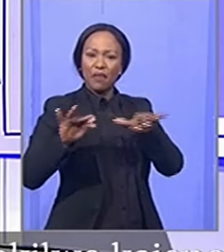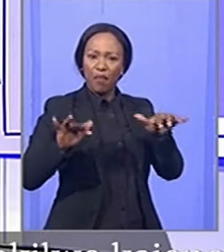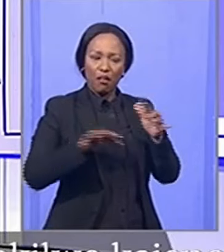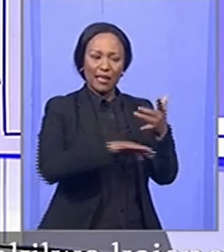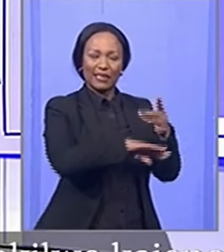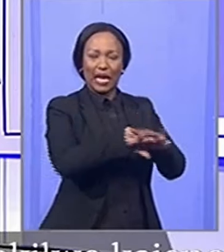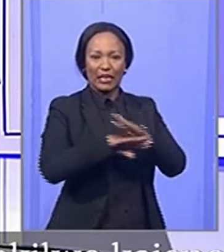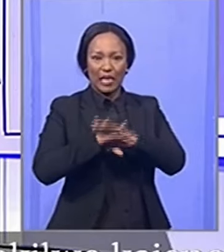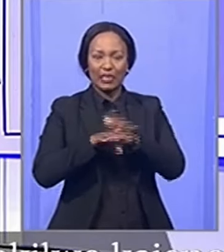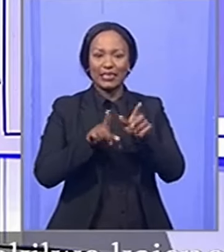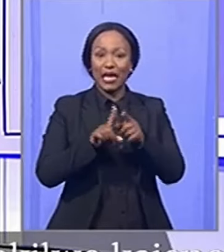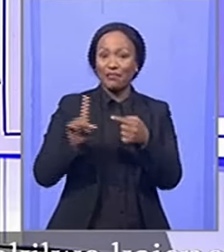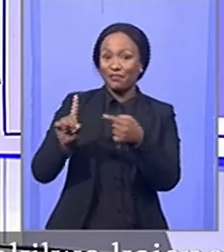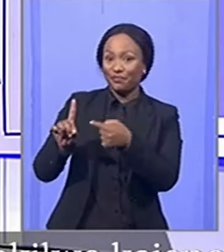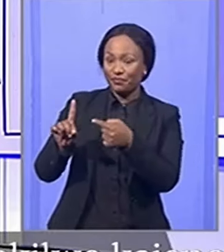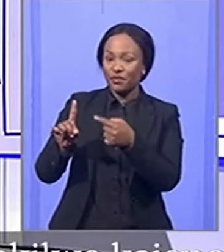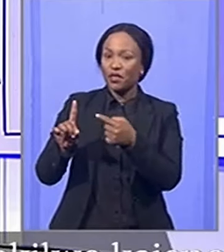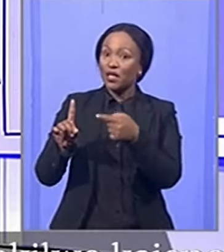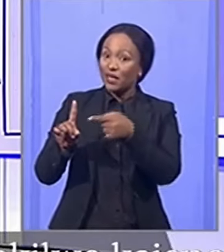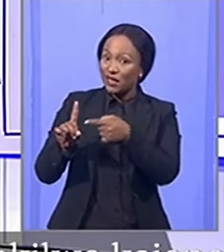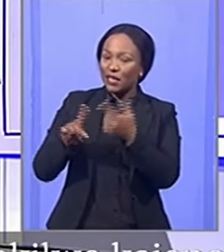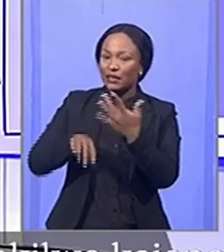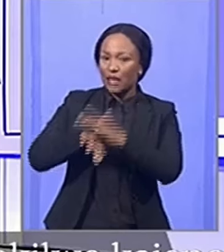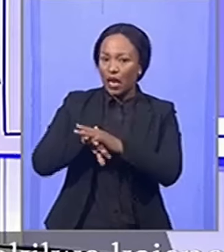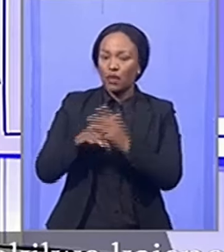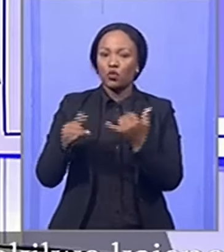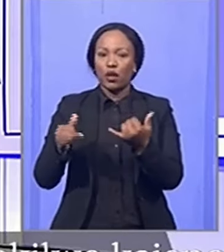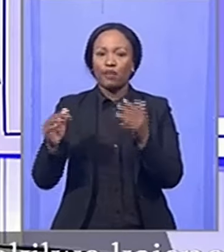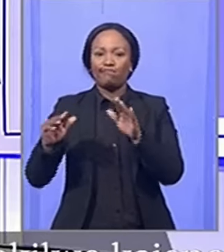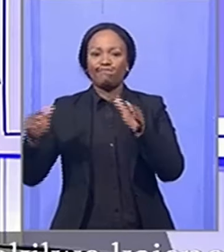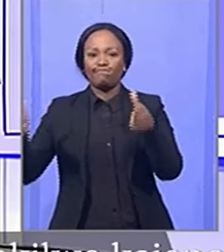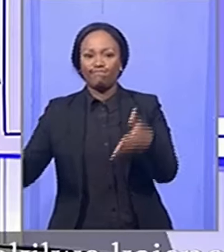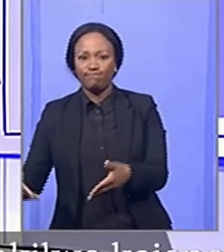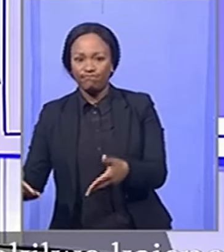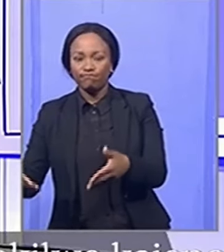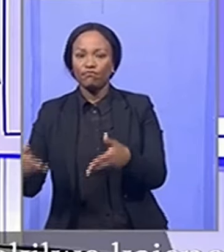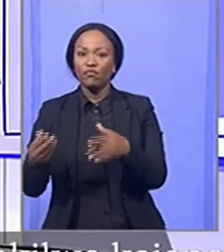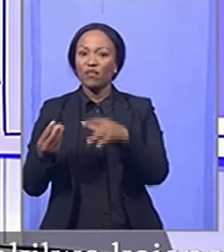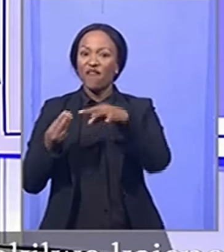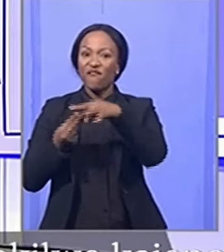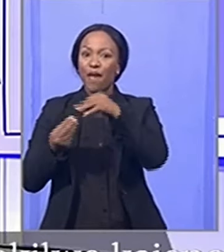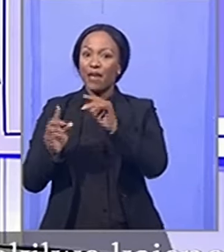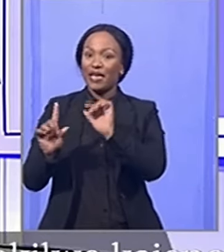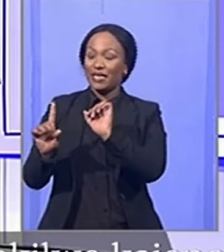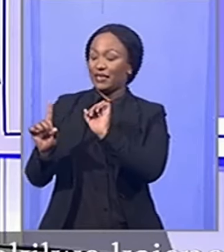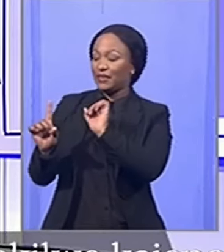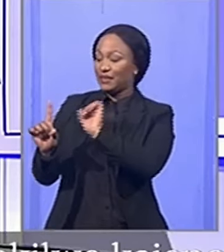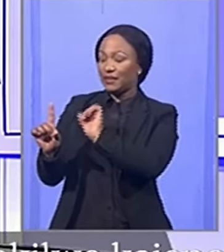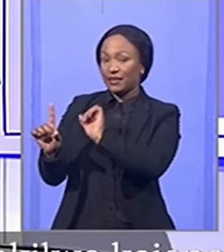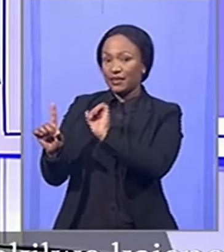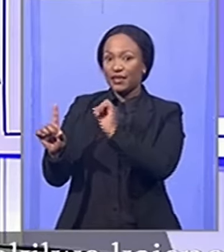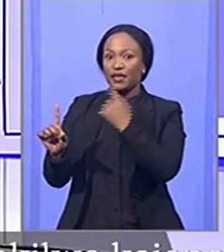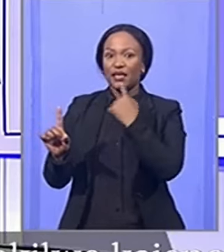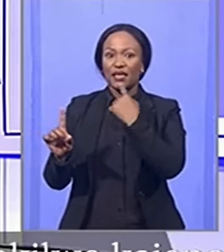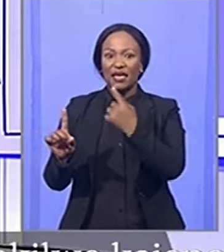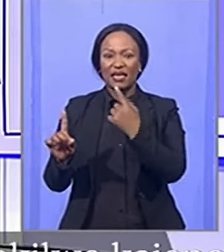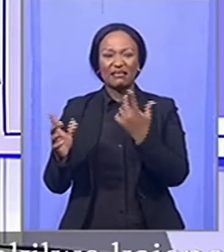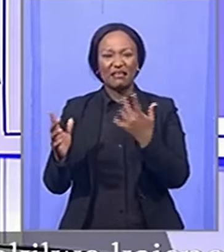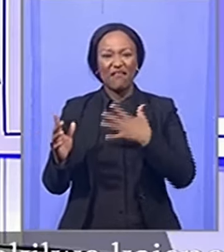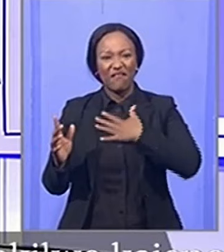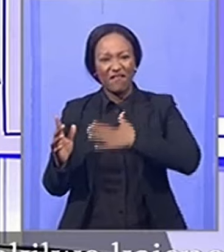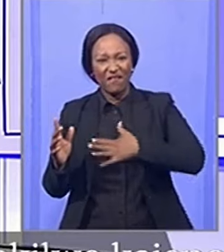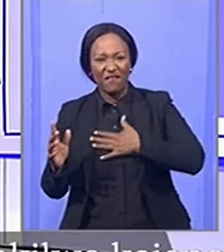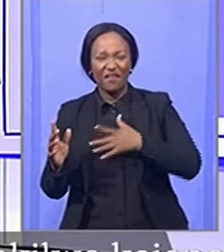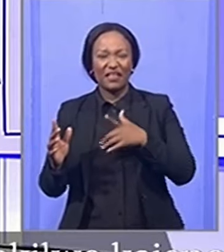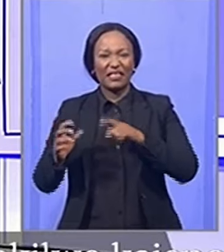bekeng e fetileng o bolokilwe ka jeno. Lelapa la Yawa le bolela ha le ntse le thefutswe ke